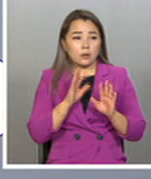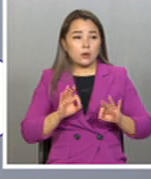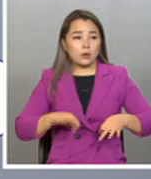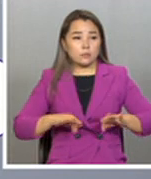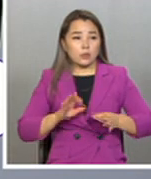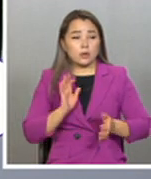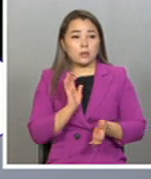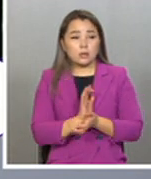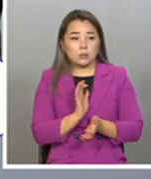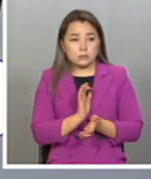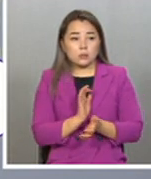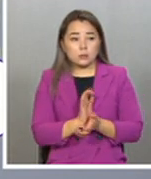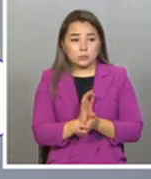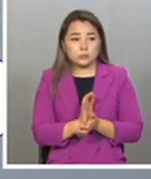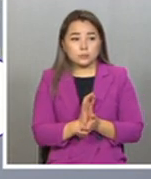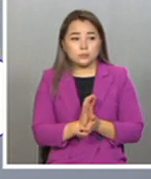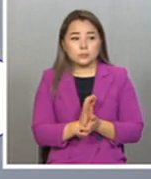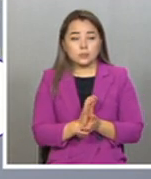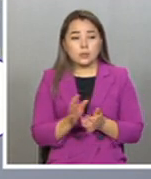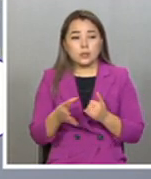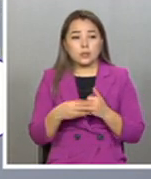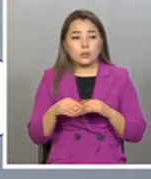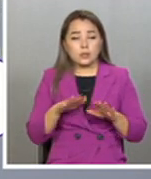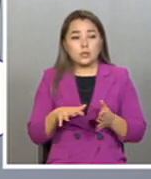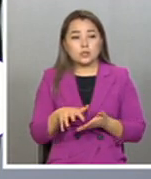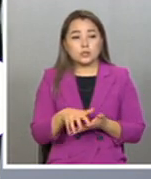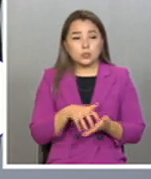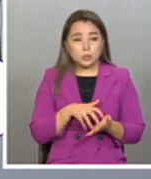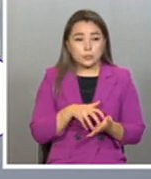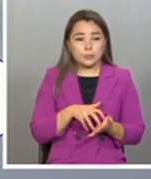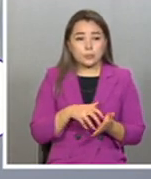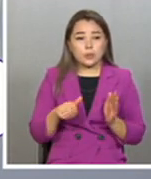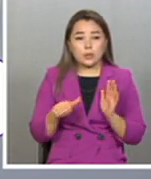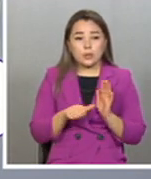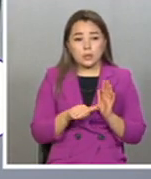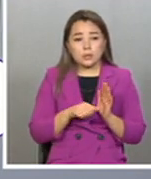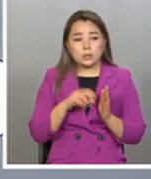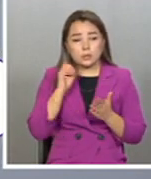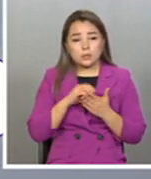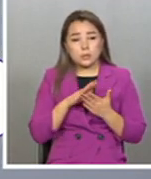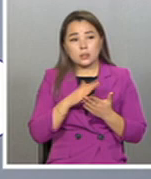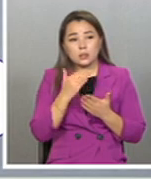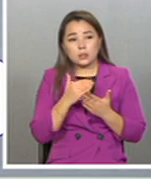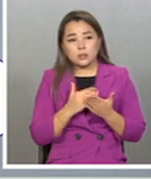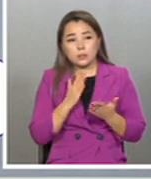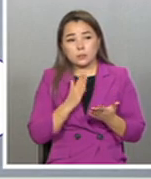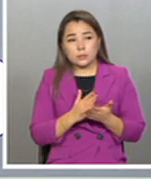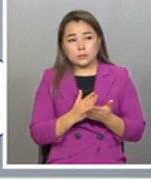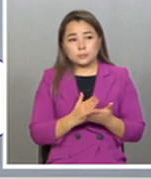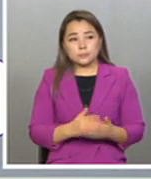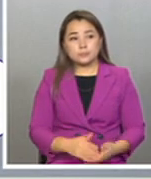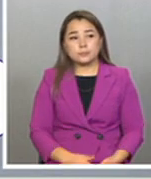ластауы, бесінші, жерді жырту, алтыншы реттік санымен белгіленген.